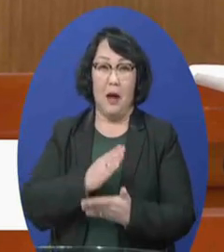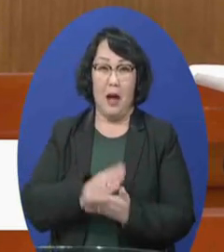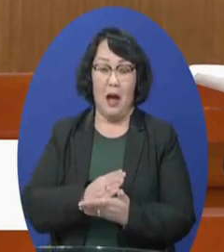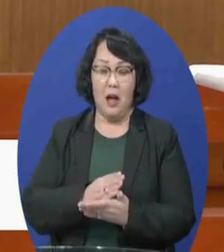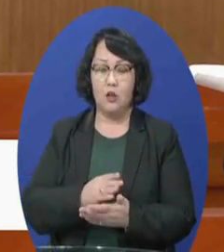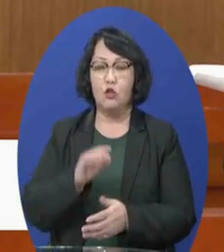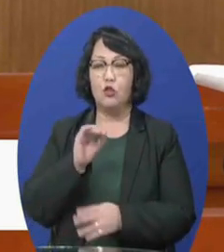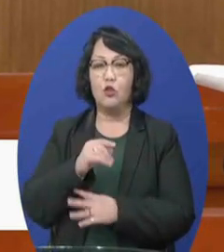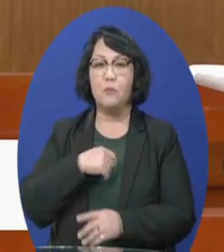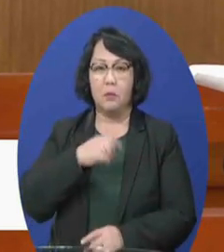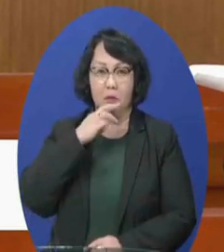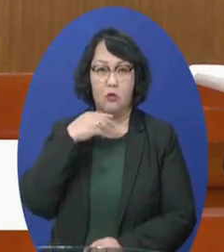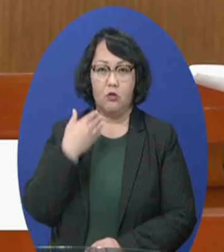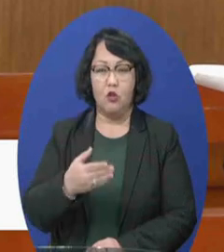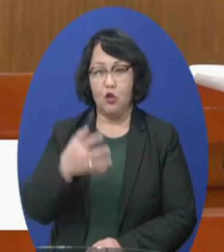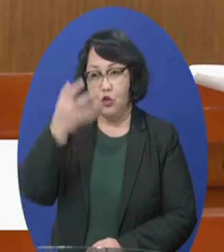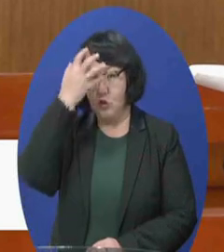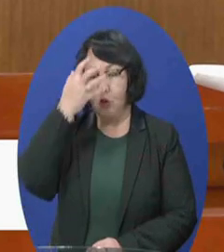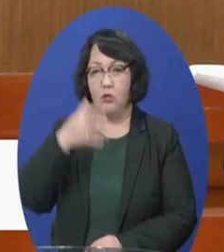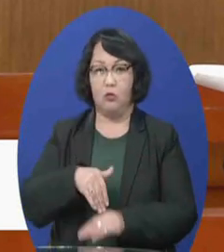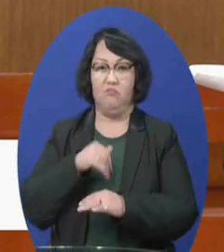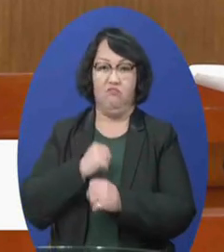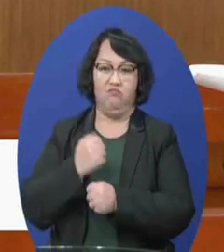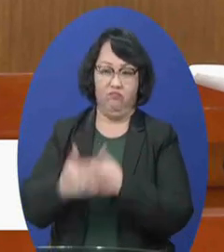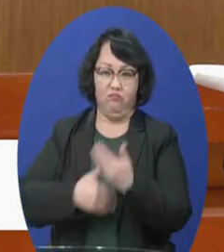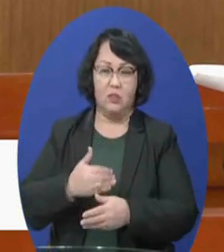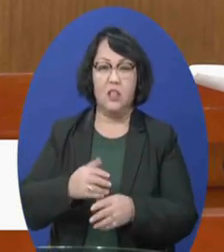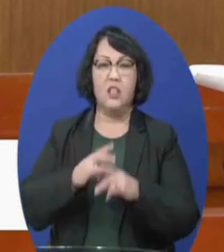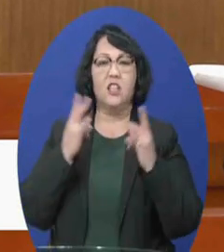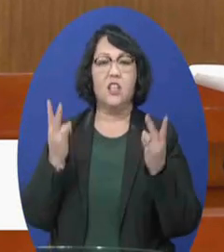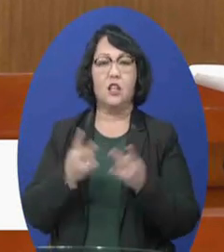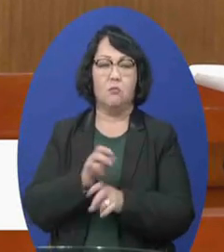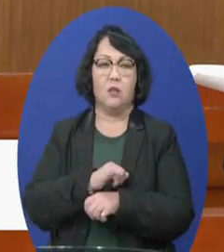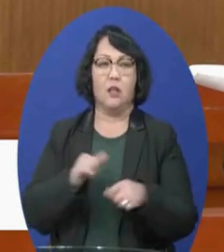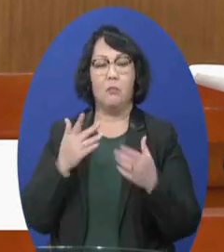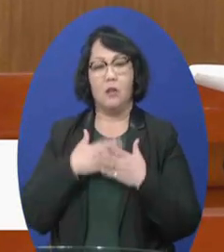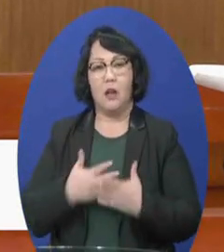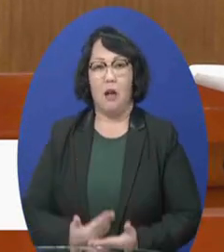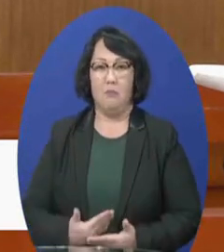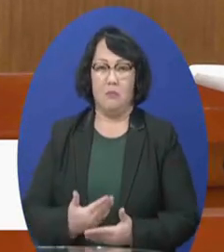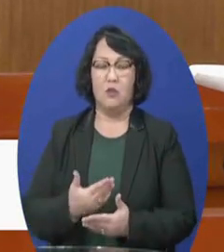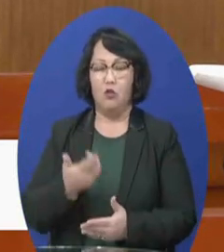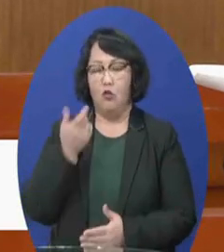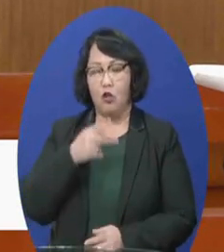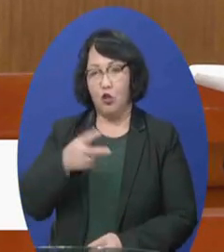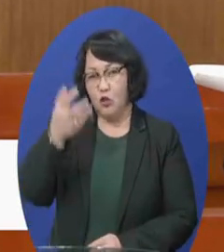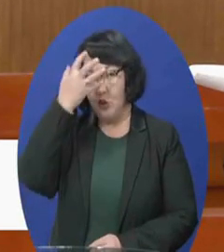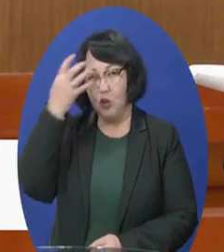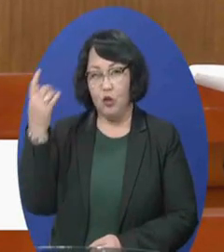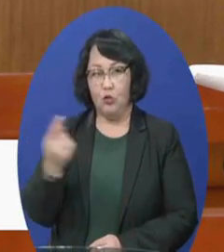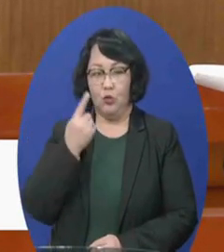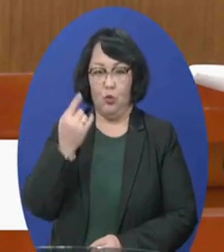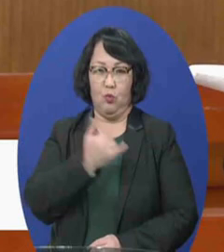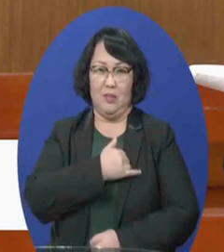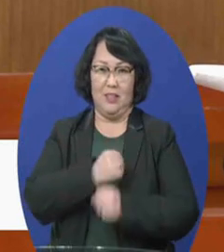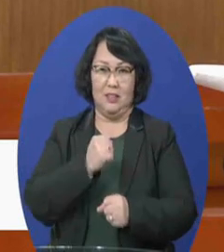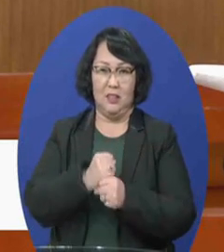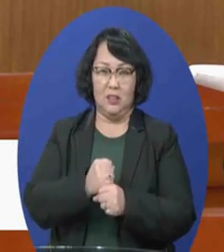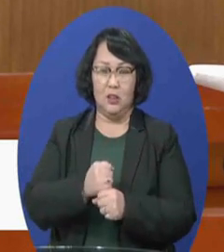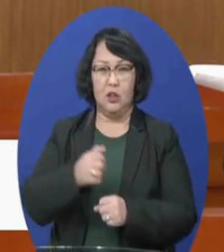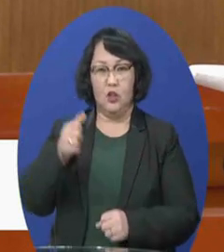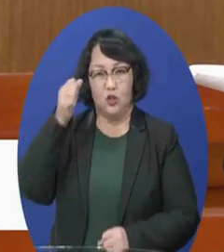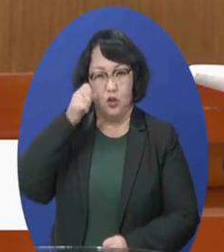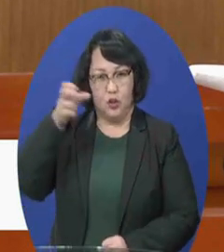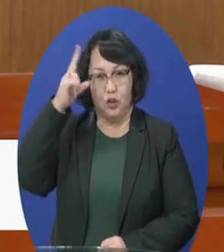Төрман төвшин төмөн олон маань амглан байх юм бол төрийн хүндрэлгүүд гэж нэрлэгддэг үндэсний аюулгүй байдлын төвлийн 3